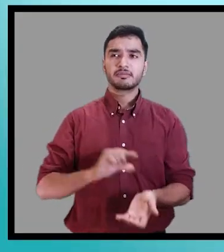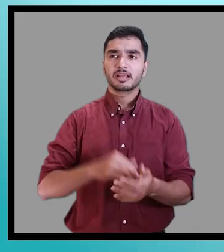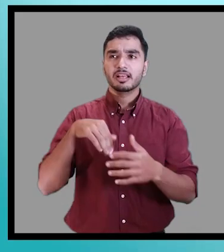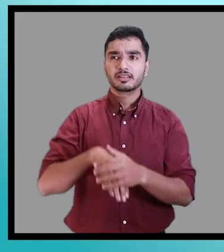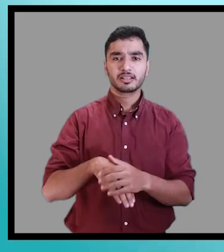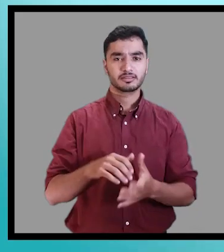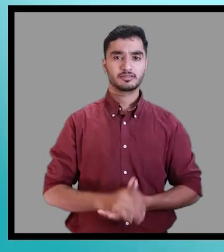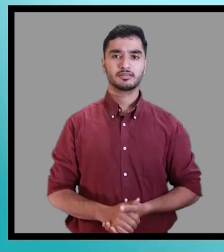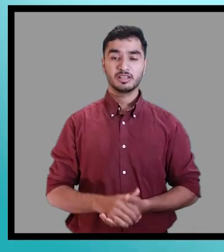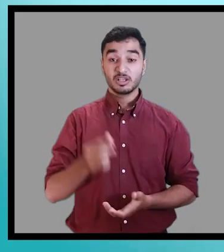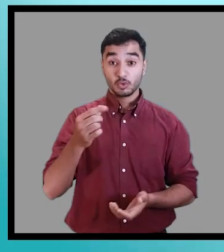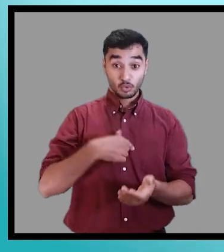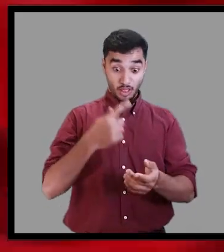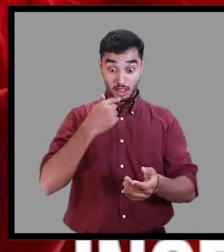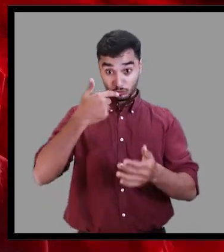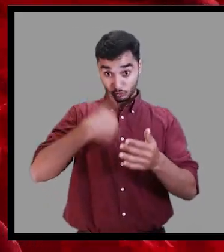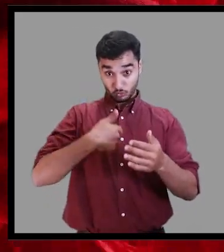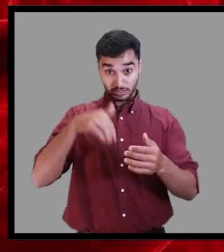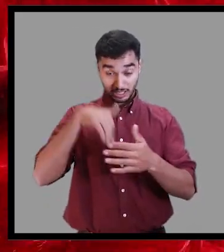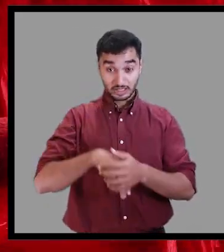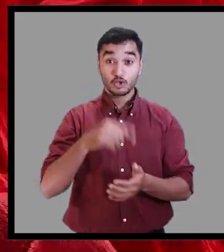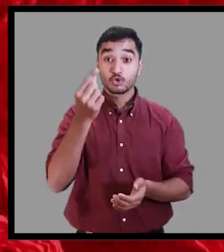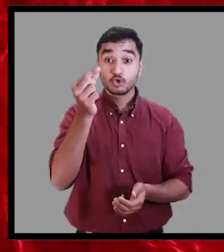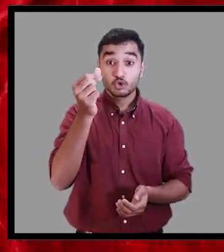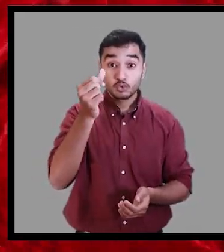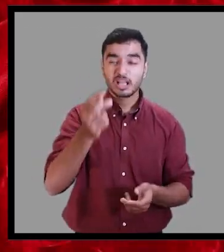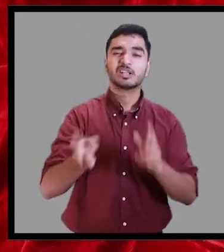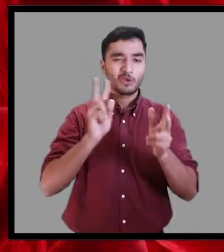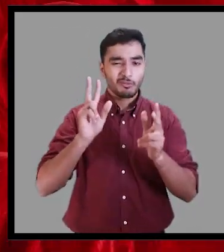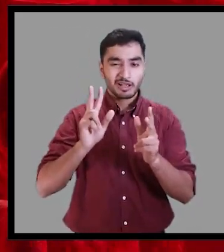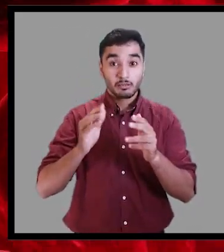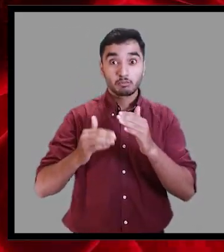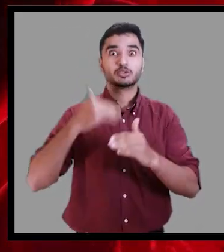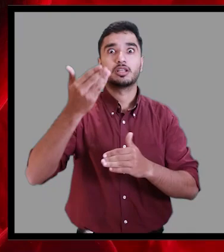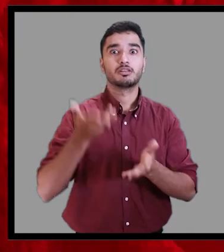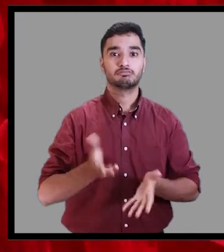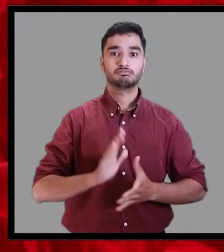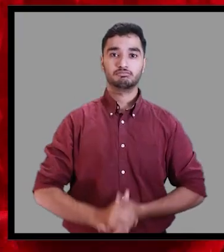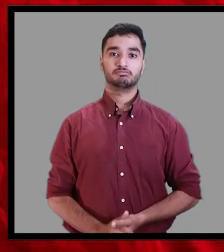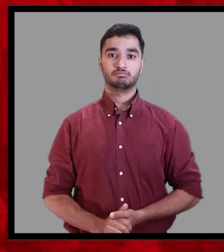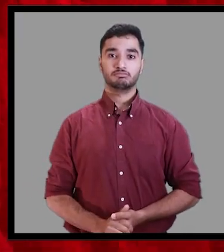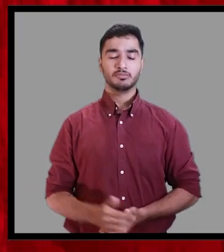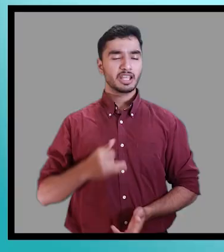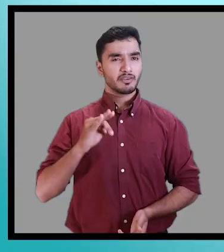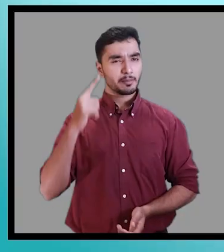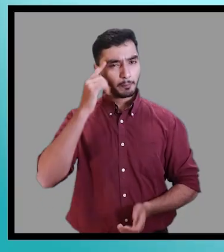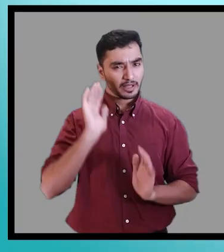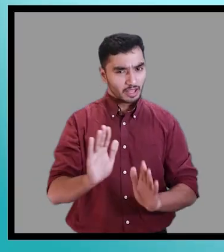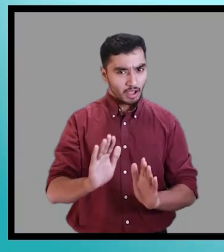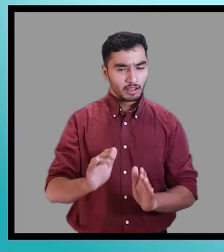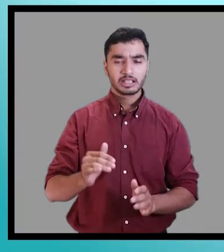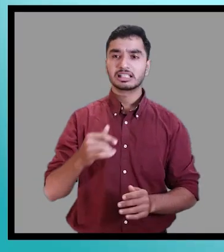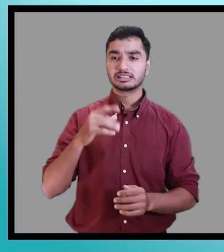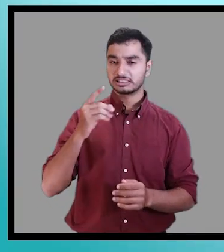शुगर उस बीमारी को कहते हैं जिसमें खून में शुगर की तादाद नॉर्मल लेवल से ज़्यादा हो जाए। अगर हमें